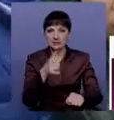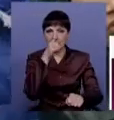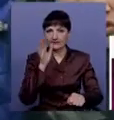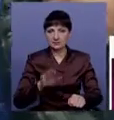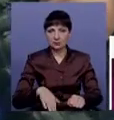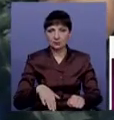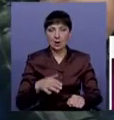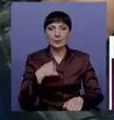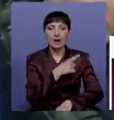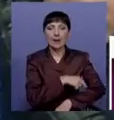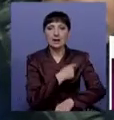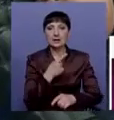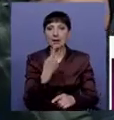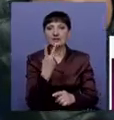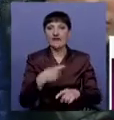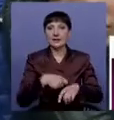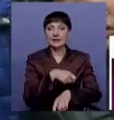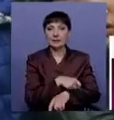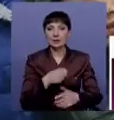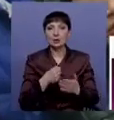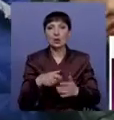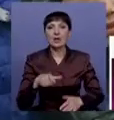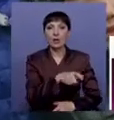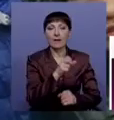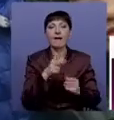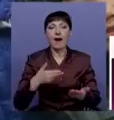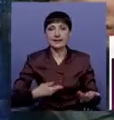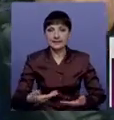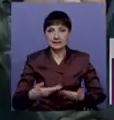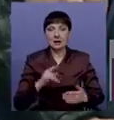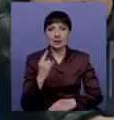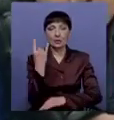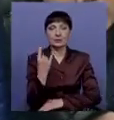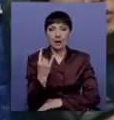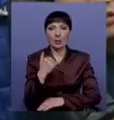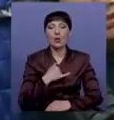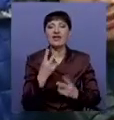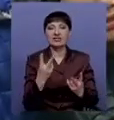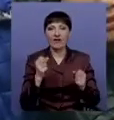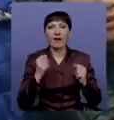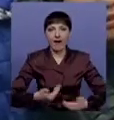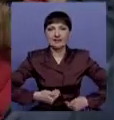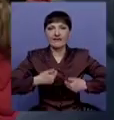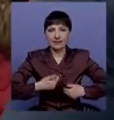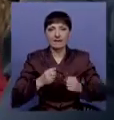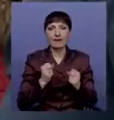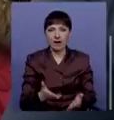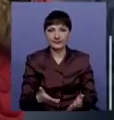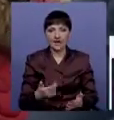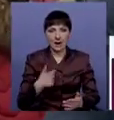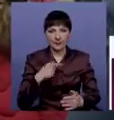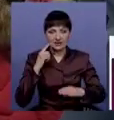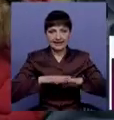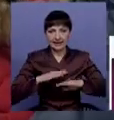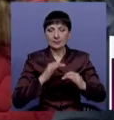меня поликлиника 2 километра до дороги ти как берешь ребенка на руки не из двое как их возьму двоих несу мы сейчас только с